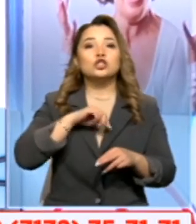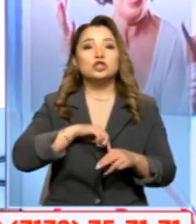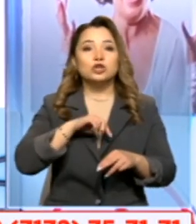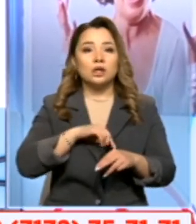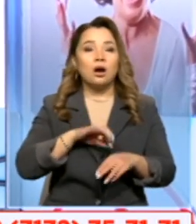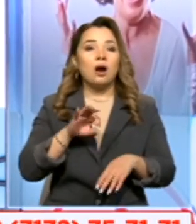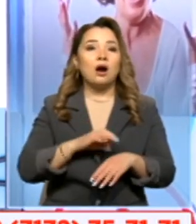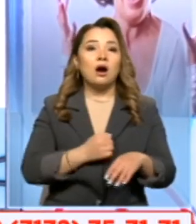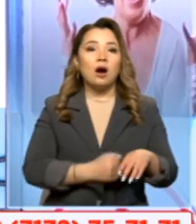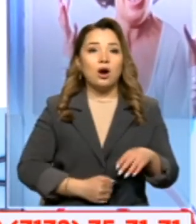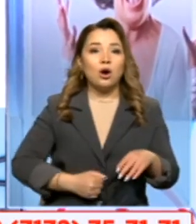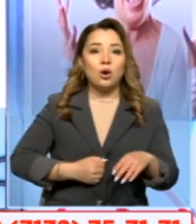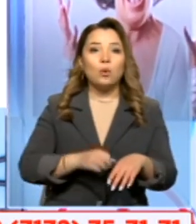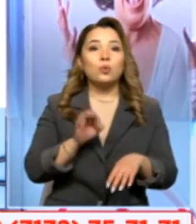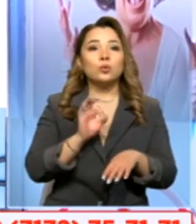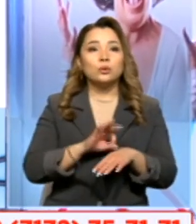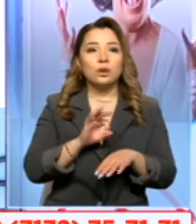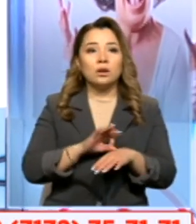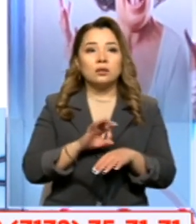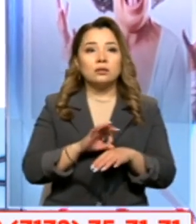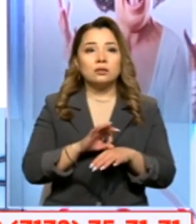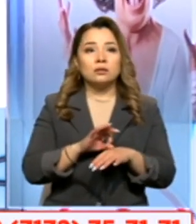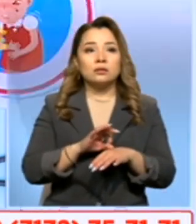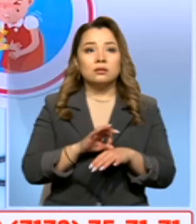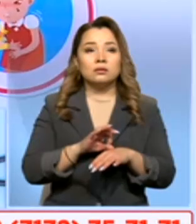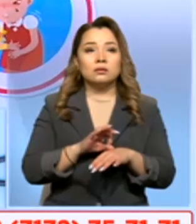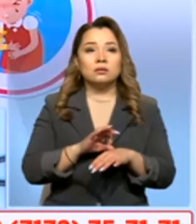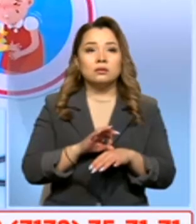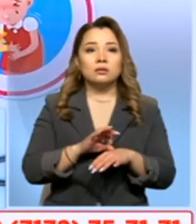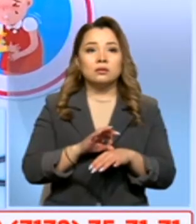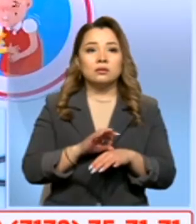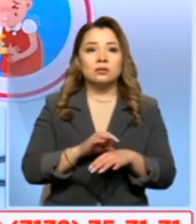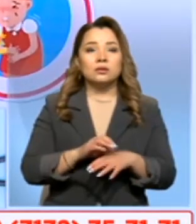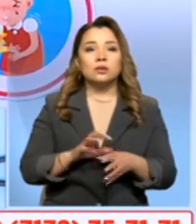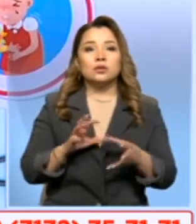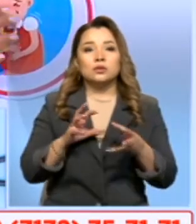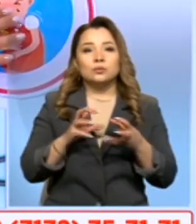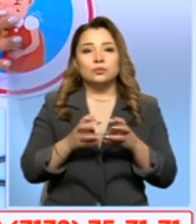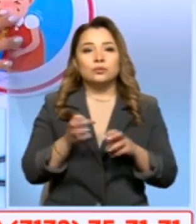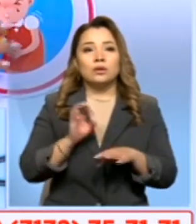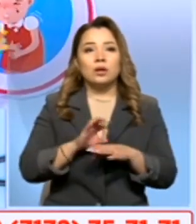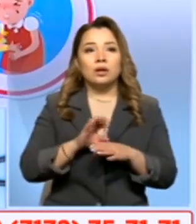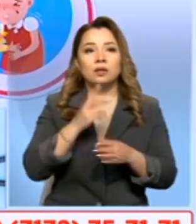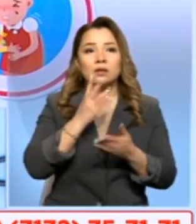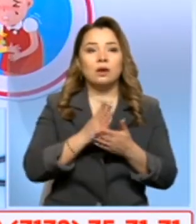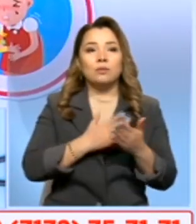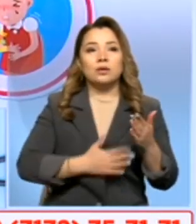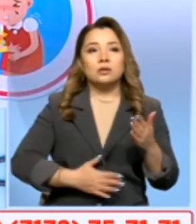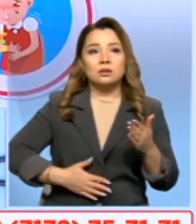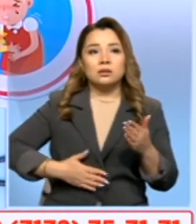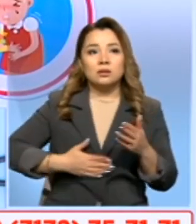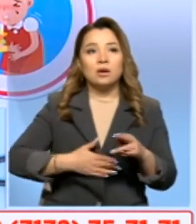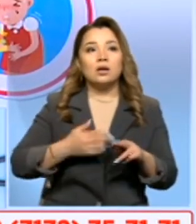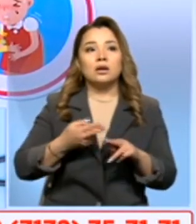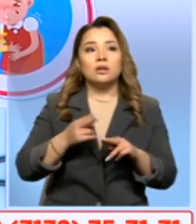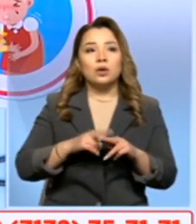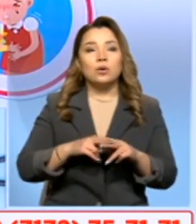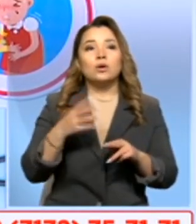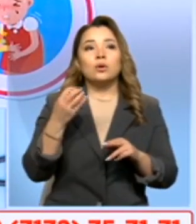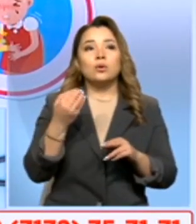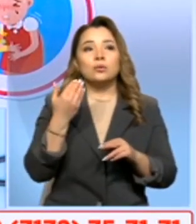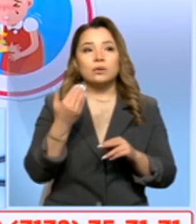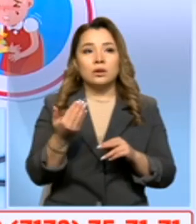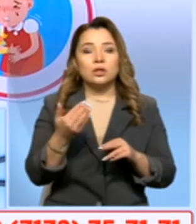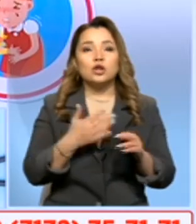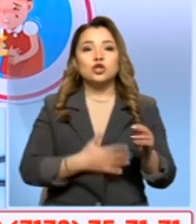іш аурудың, өз айтады ғой, бір бүріп ауырып, бүріп ауырып, и өзі